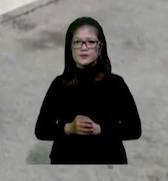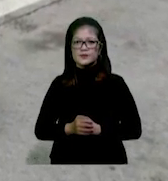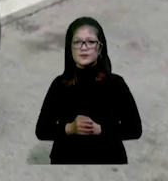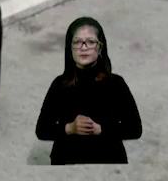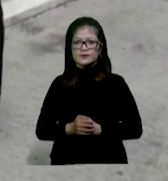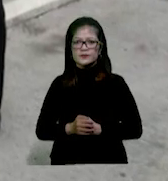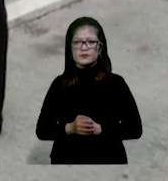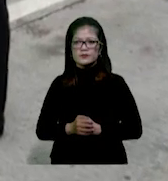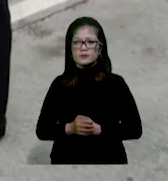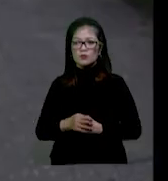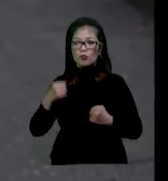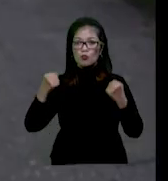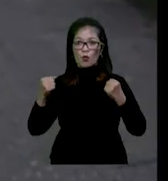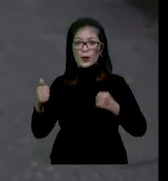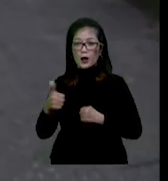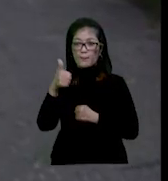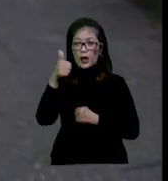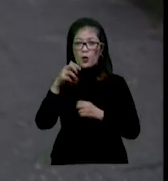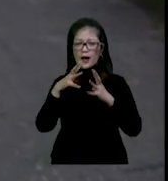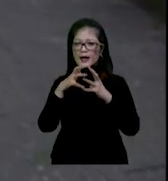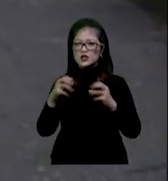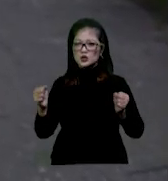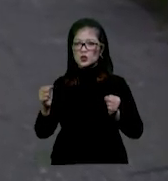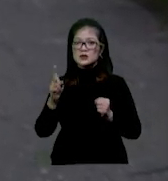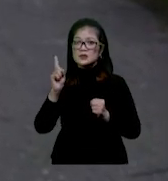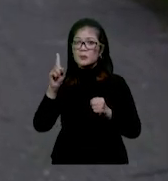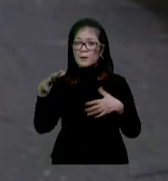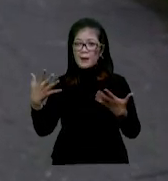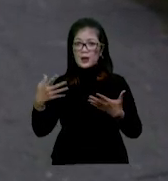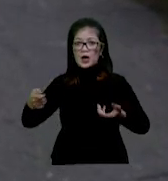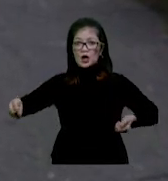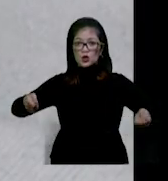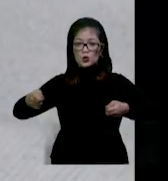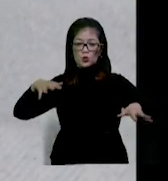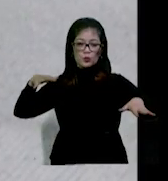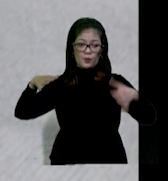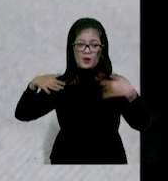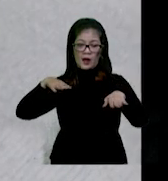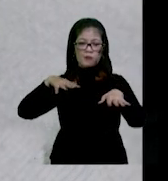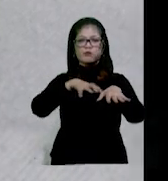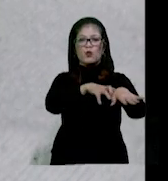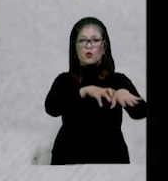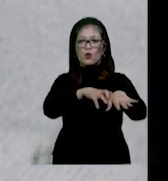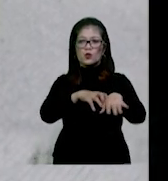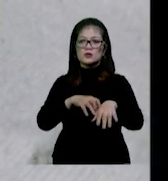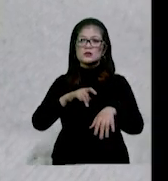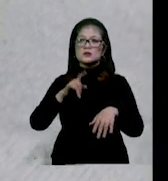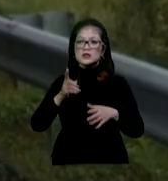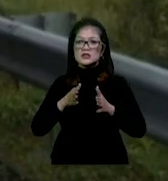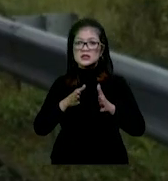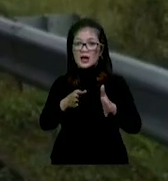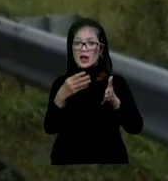Bagian depan mobil mewah nyaris tak berbentuk usai menabrak bagian belakang truk trailer yang melaju di depannya di Jalan Tol Solo Semarang